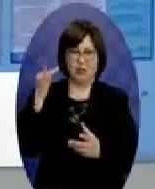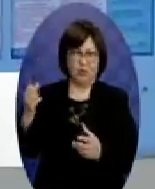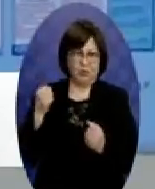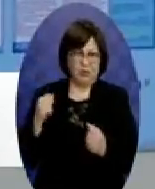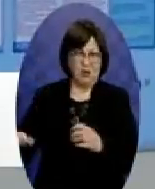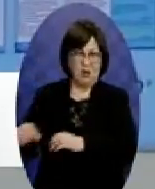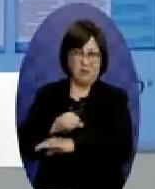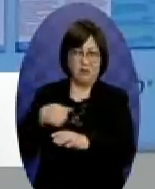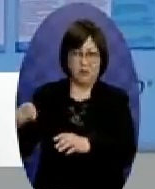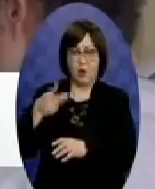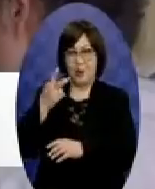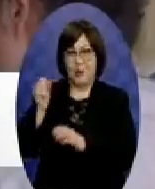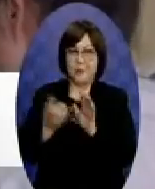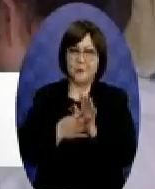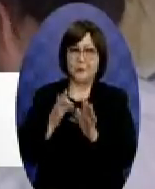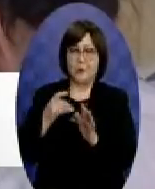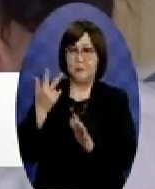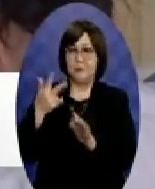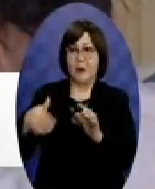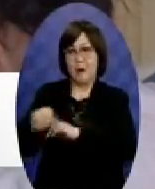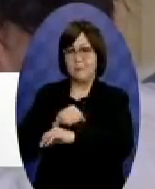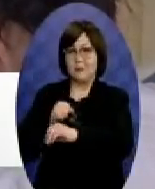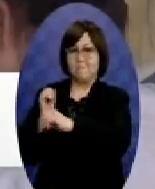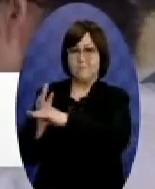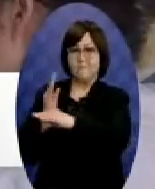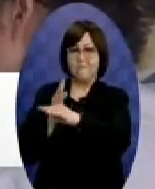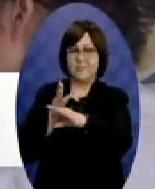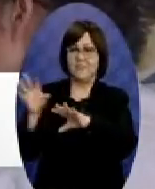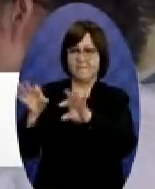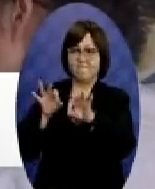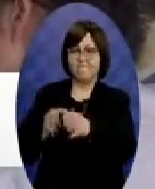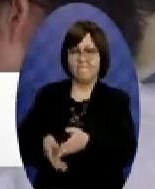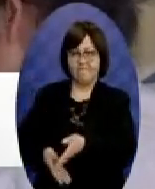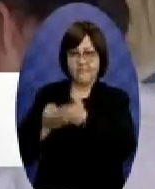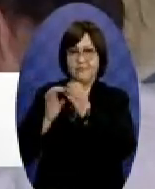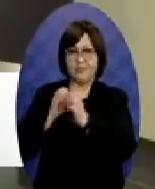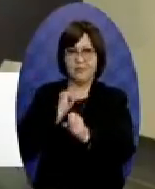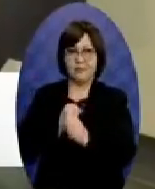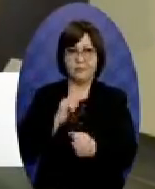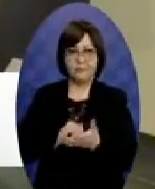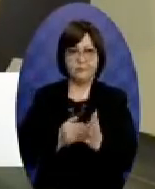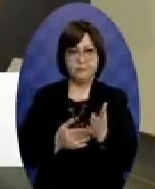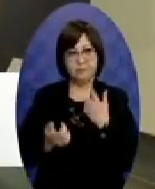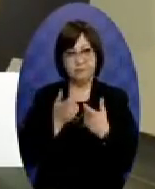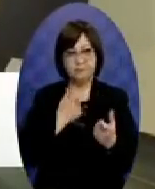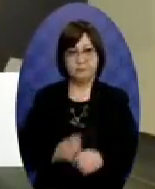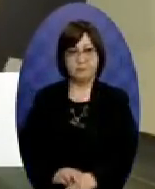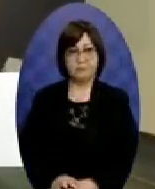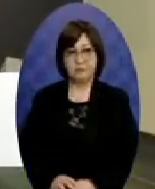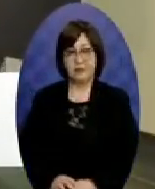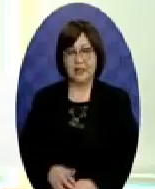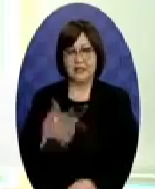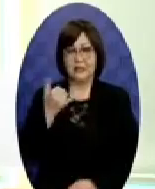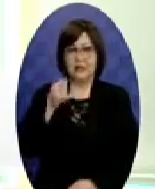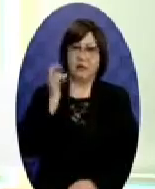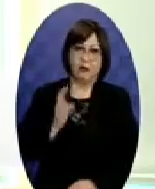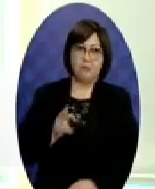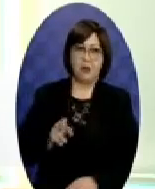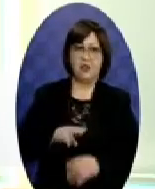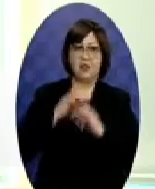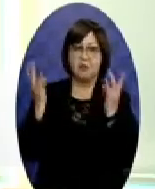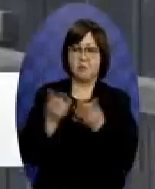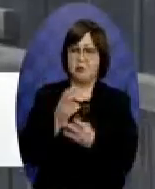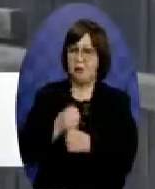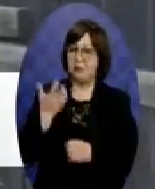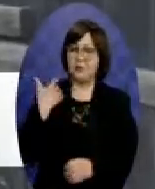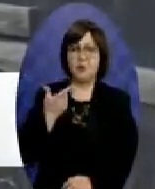бол энэ гурван аймагт бас ажиллахаар төлөвлөрч төлөвлөгөөг одоо ярилцж байгаа. Зарим компаниуд нийгмийн харилцаг гэдгийг